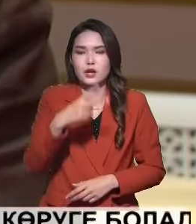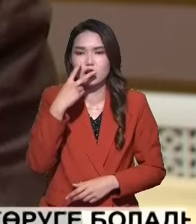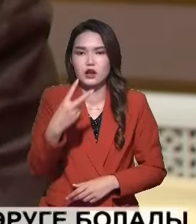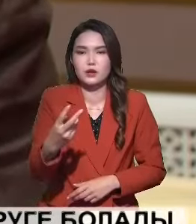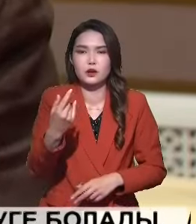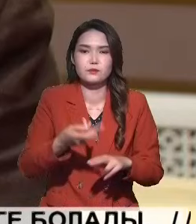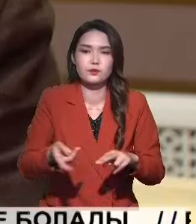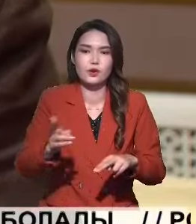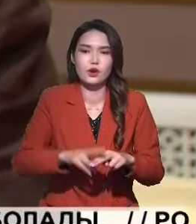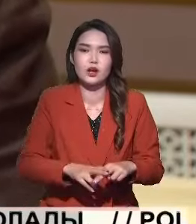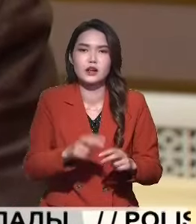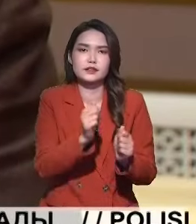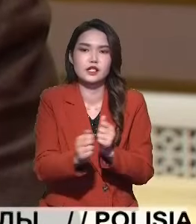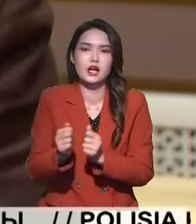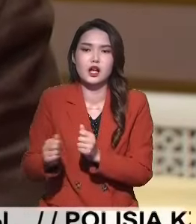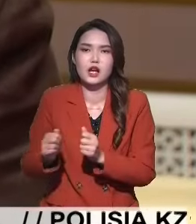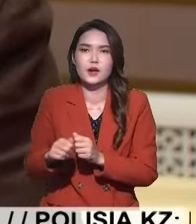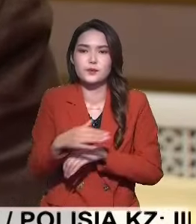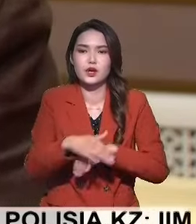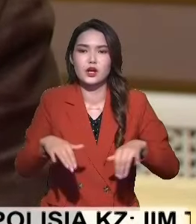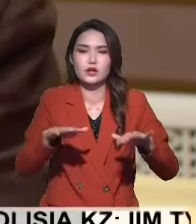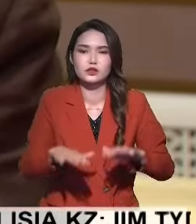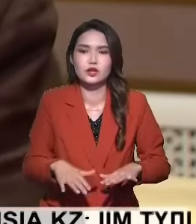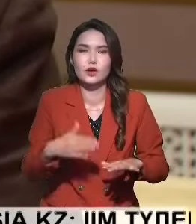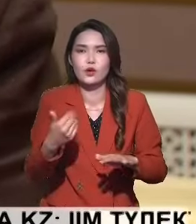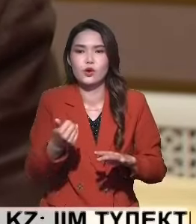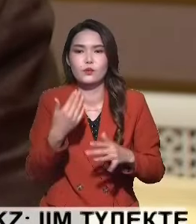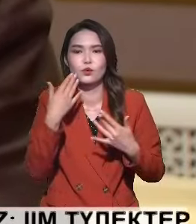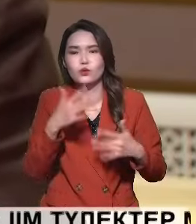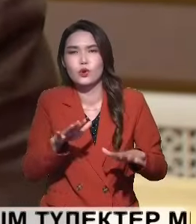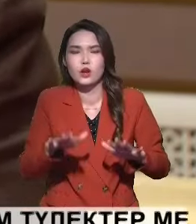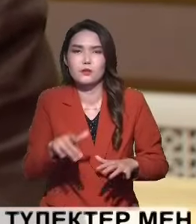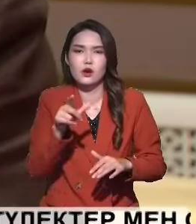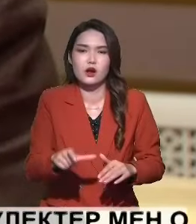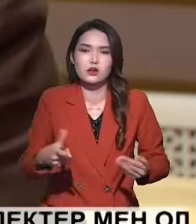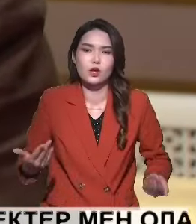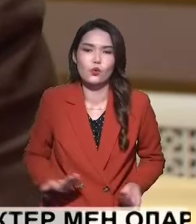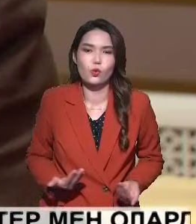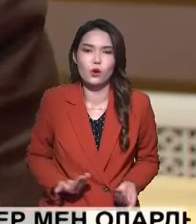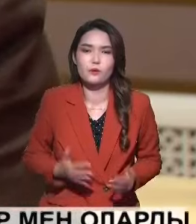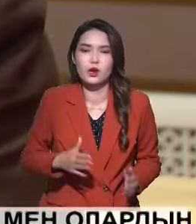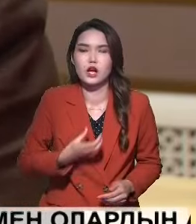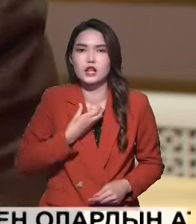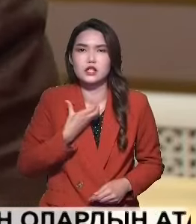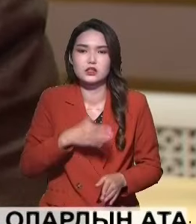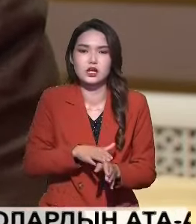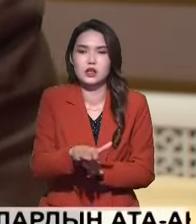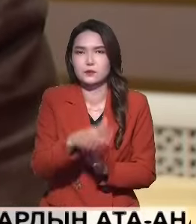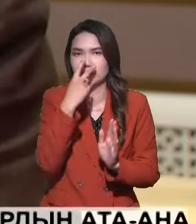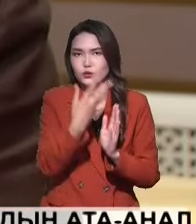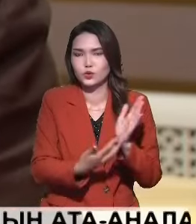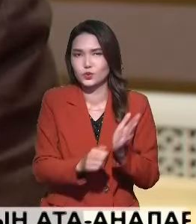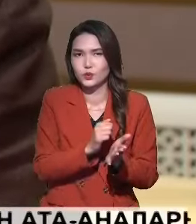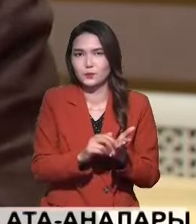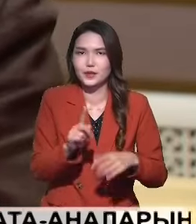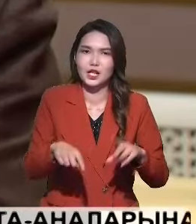онда әрбір мекеме оқыс жағдайдан және адамның өмірін сақтандыруға міндетті деп көрсетілген.